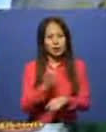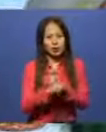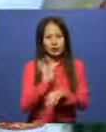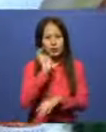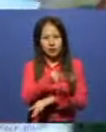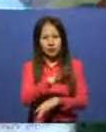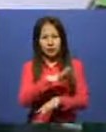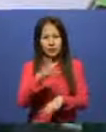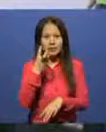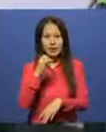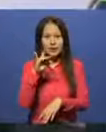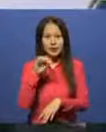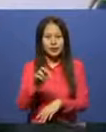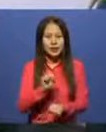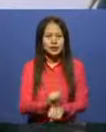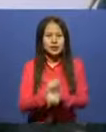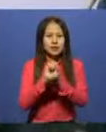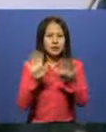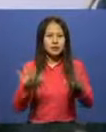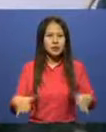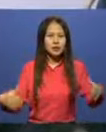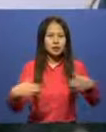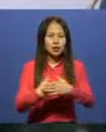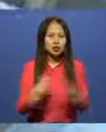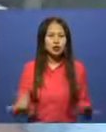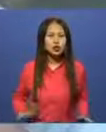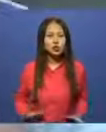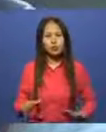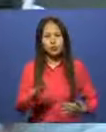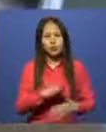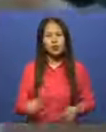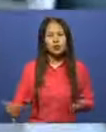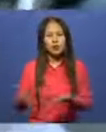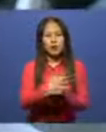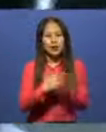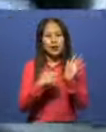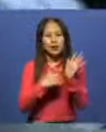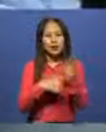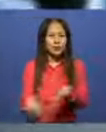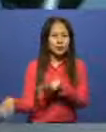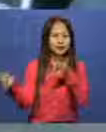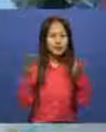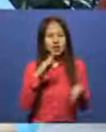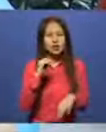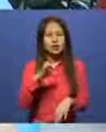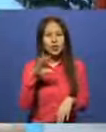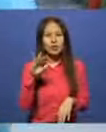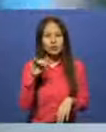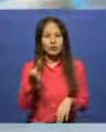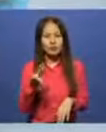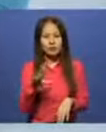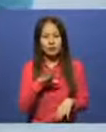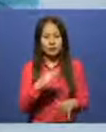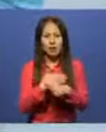Аймақ белсенділері бастаған мейірім эстафетасын мұнайлы өңірдің мыңдаған тұрғыны қолдады. Жиналған көмекті Қарағандыға жеткізуді Жас Отан мүшелері өз мойындарына